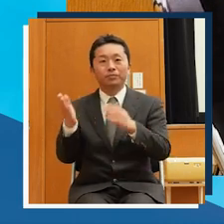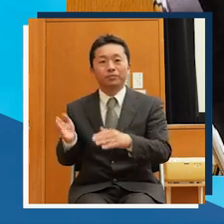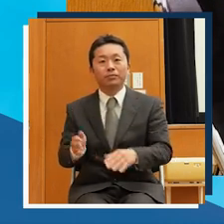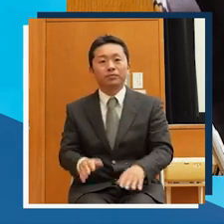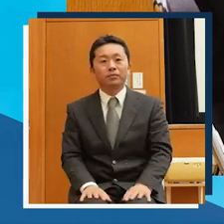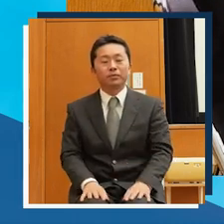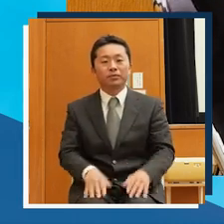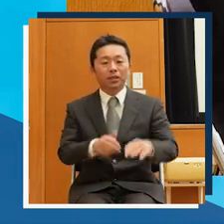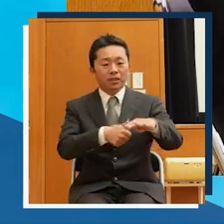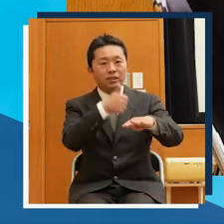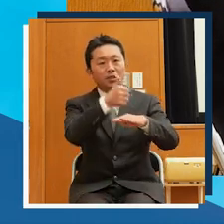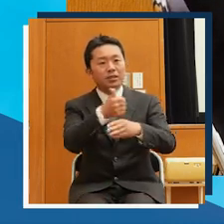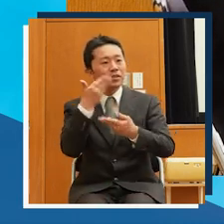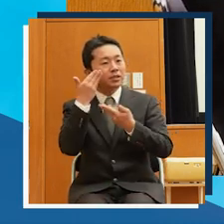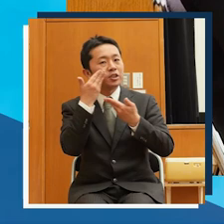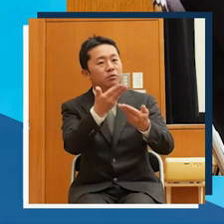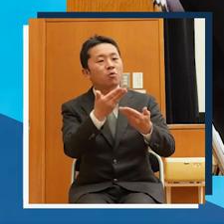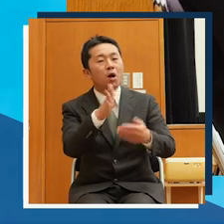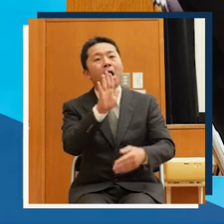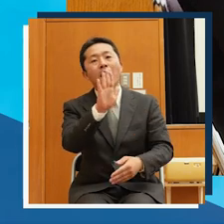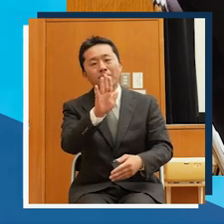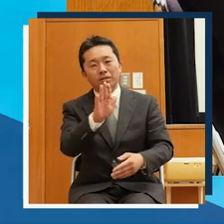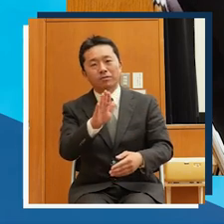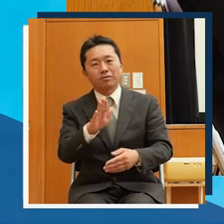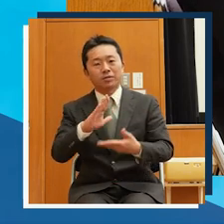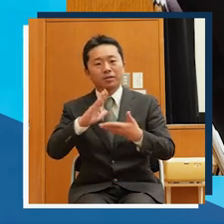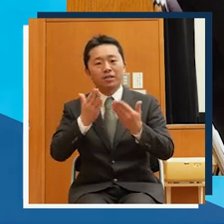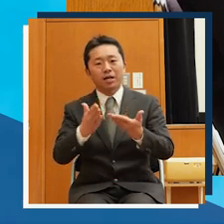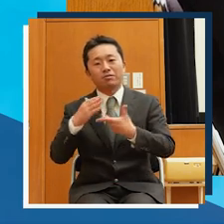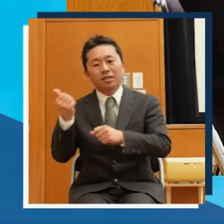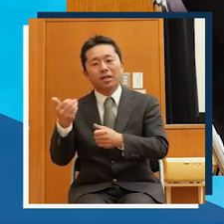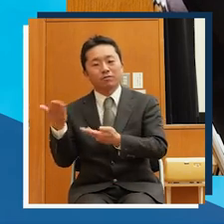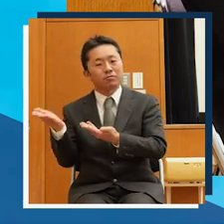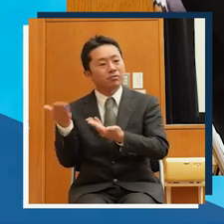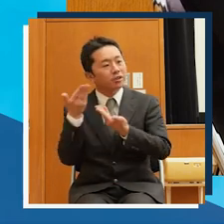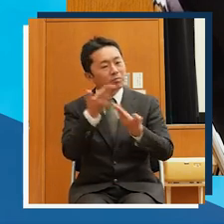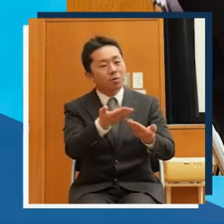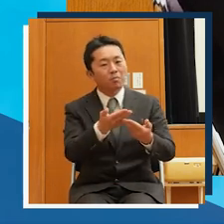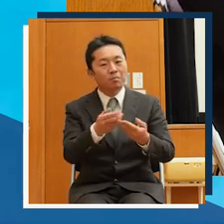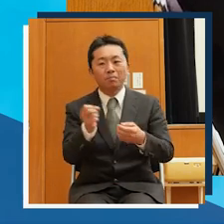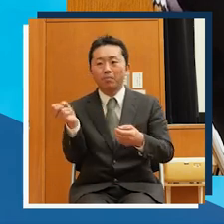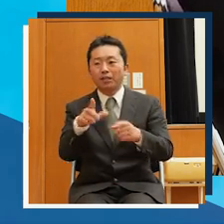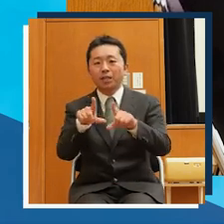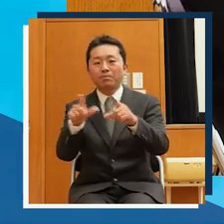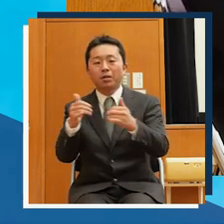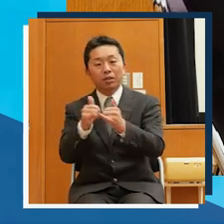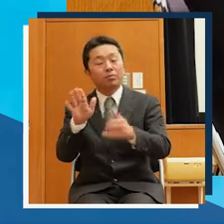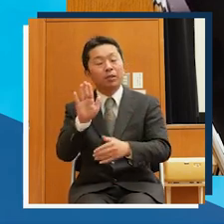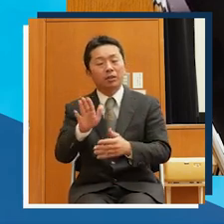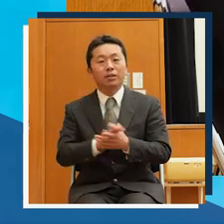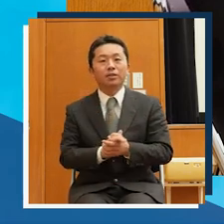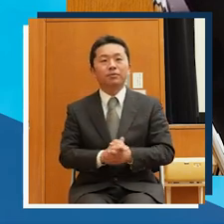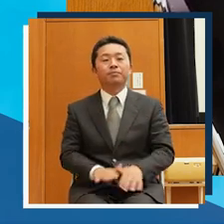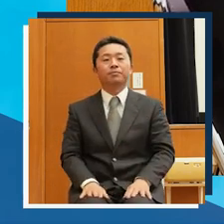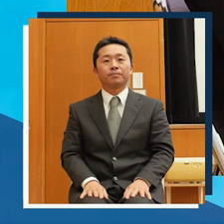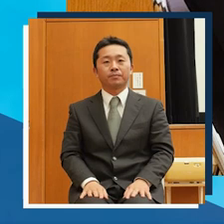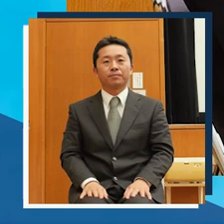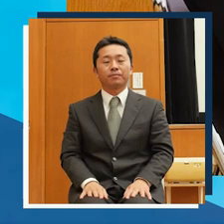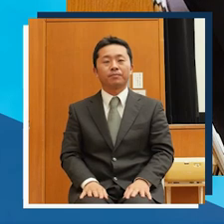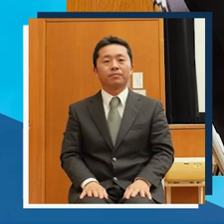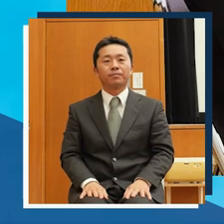たまきデニーさんにご質問をいただいていますこれ学生の方からなんですがあと一般の方からもありましたけれども